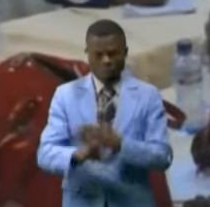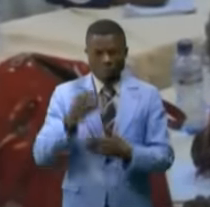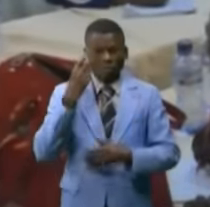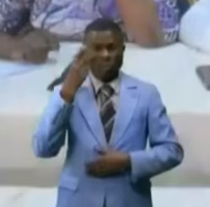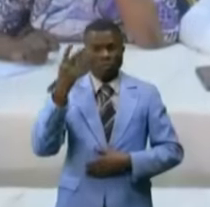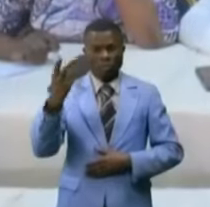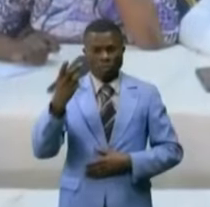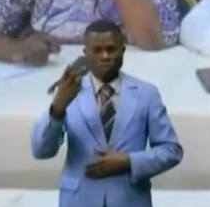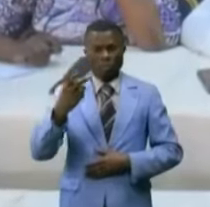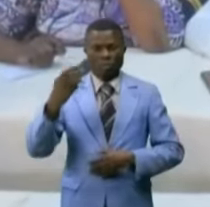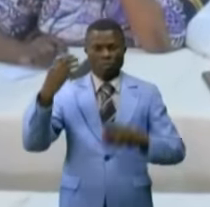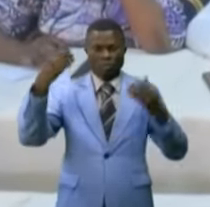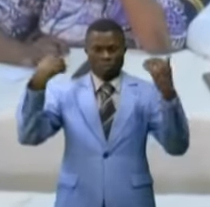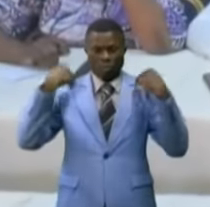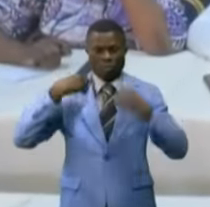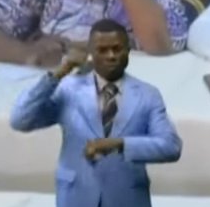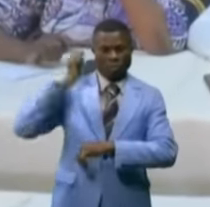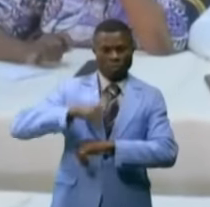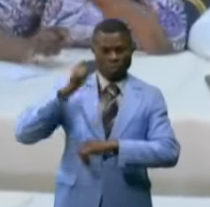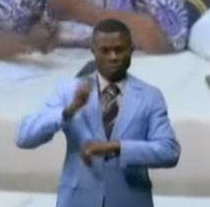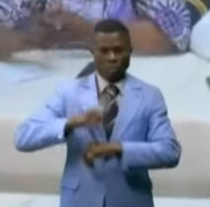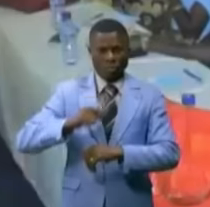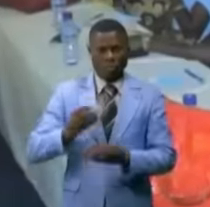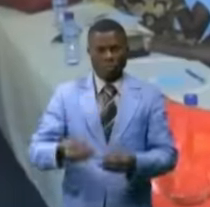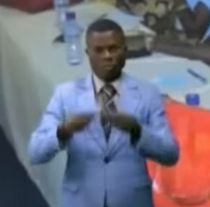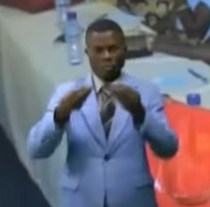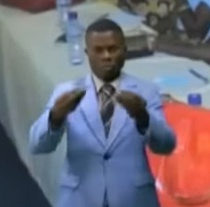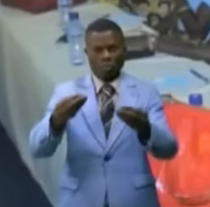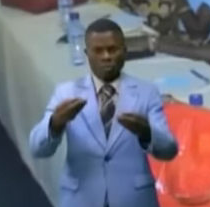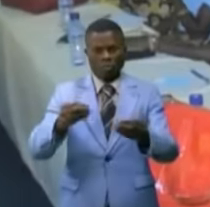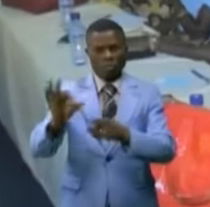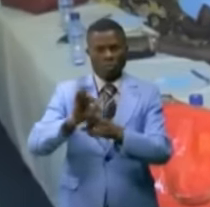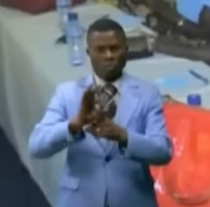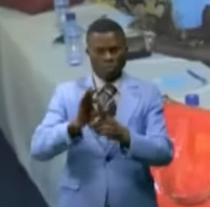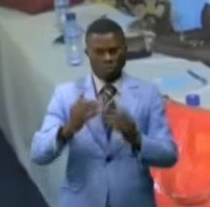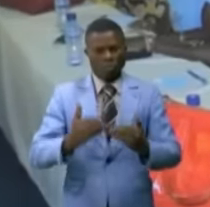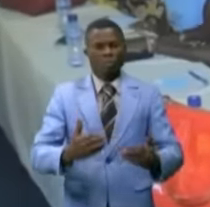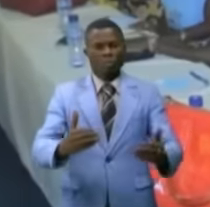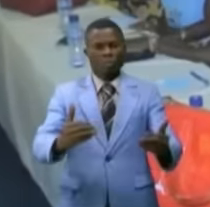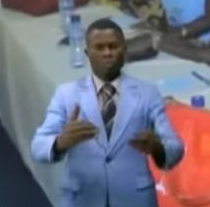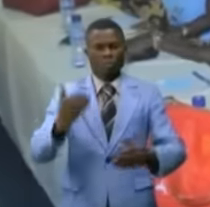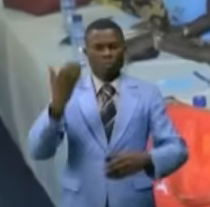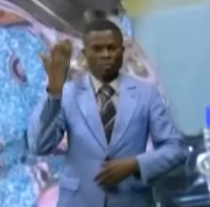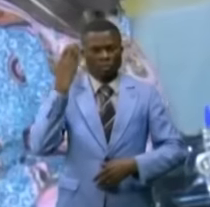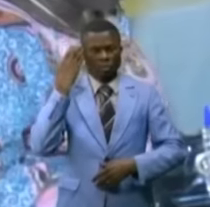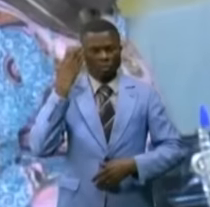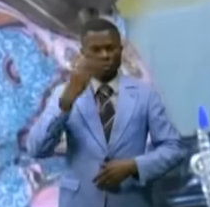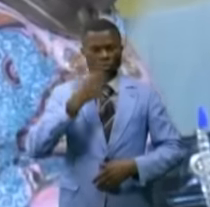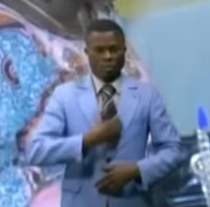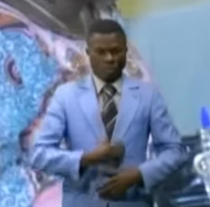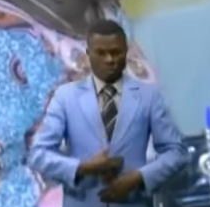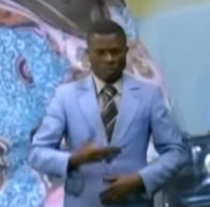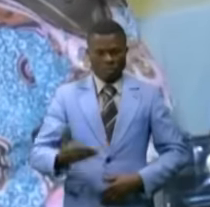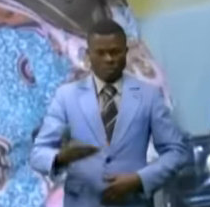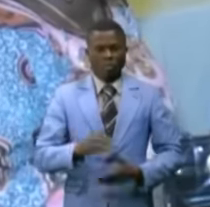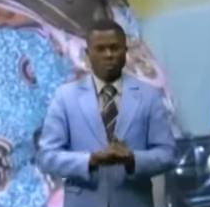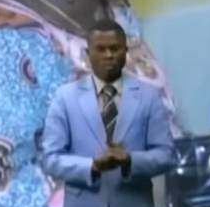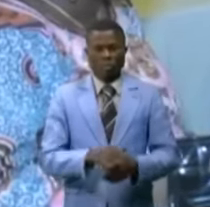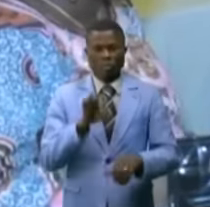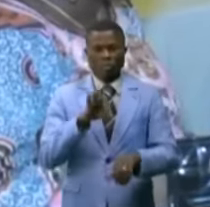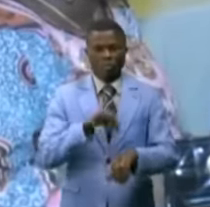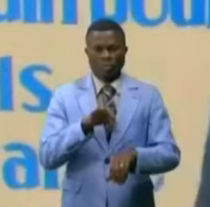vision du bâtonnier Jean-Claude Mbaki qui veut offrir une formation continue aux hommes en toge. On a estimé qu'il était